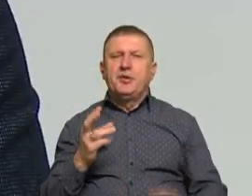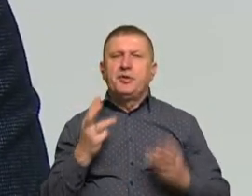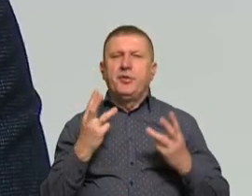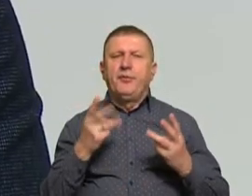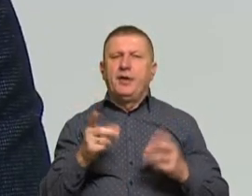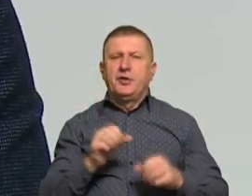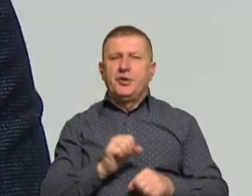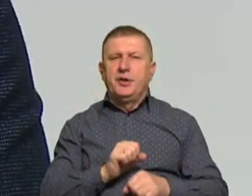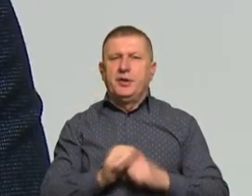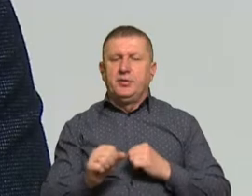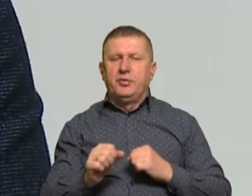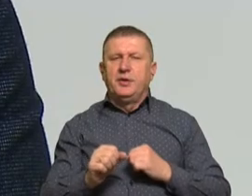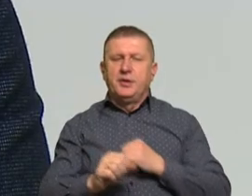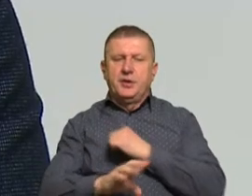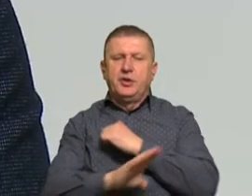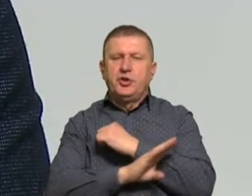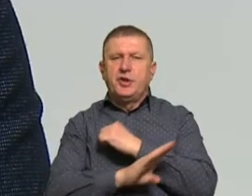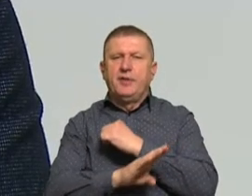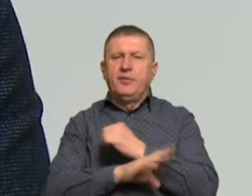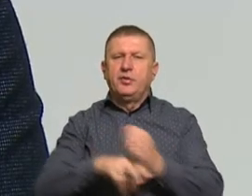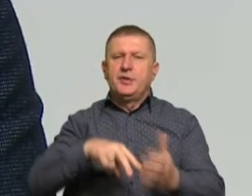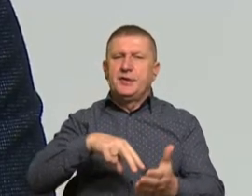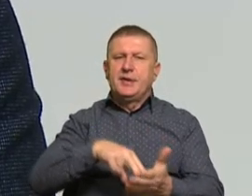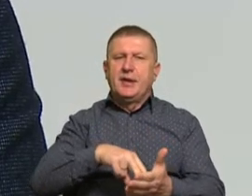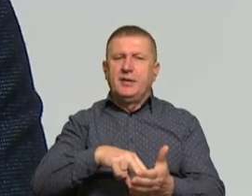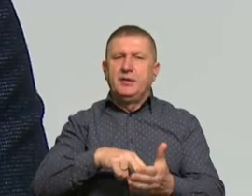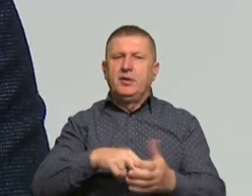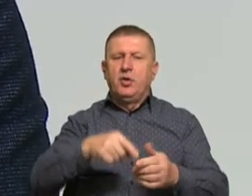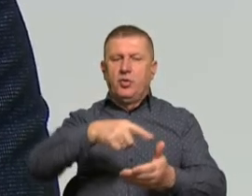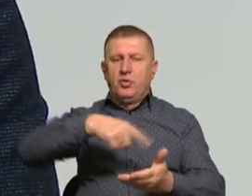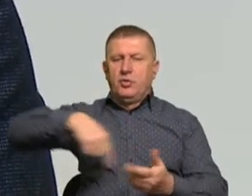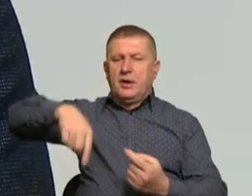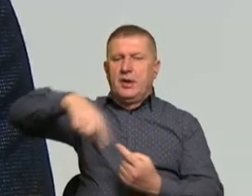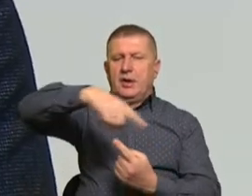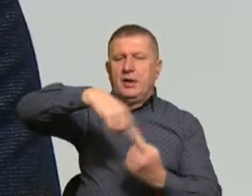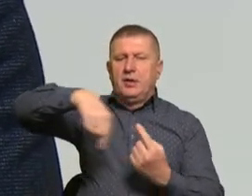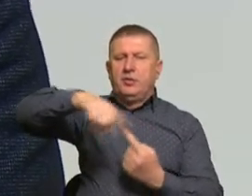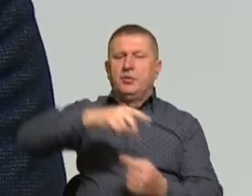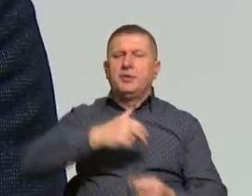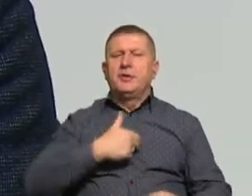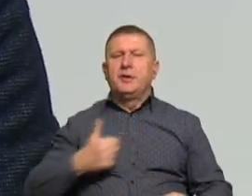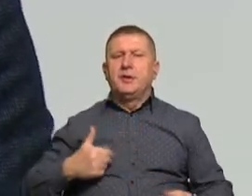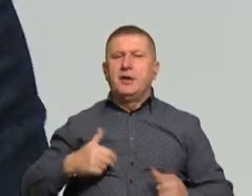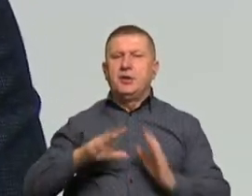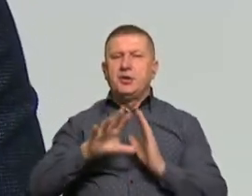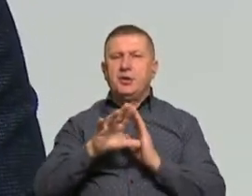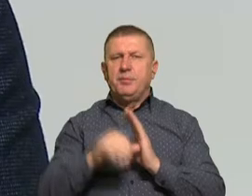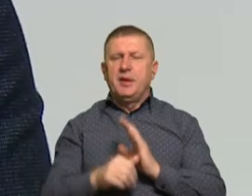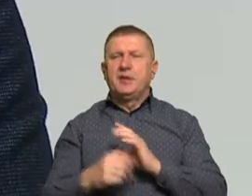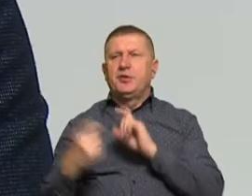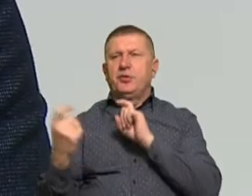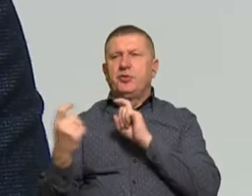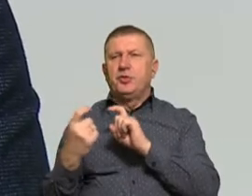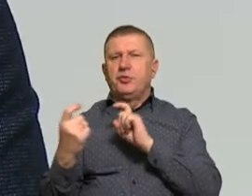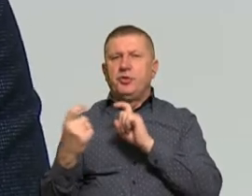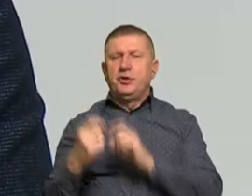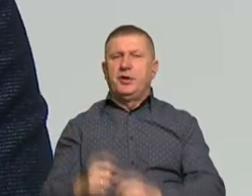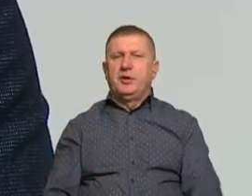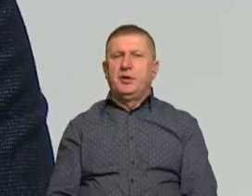Jak najbardziej ten drzewostan okalający nasze miasto, jak również znajdujący się w gminach sąsiednich,